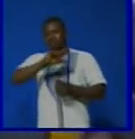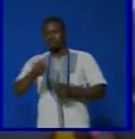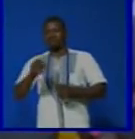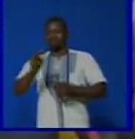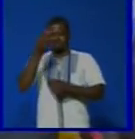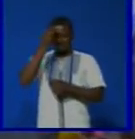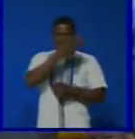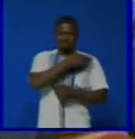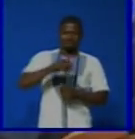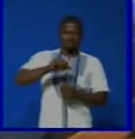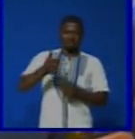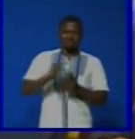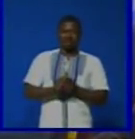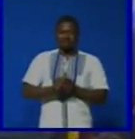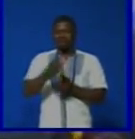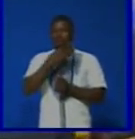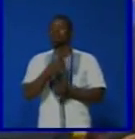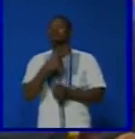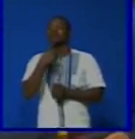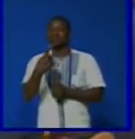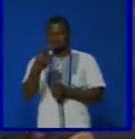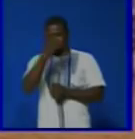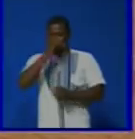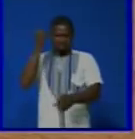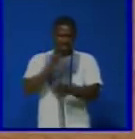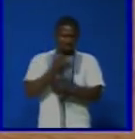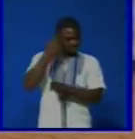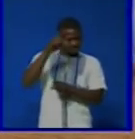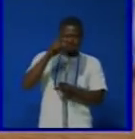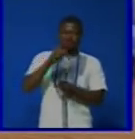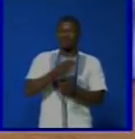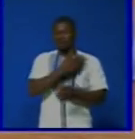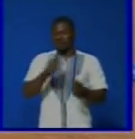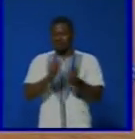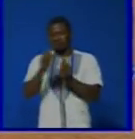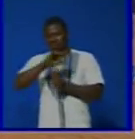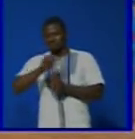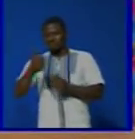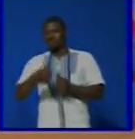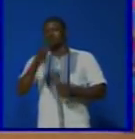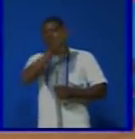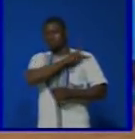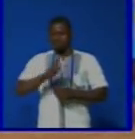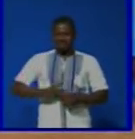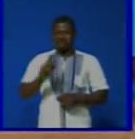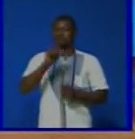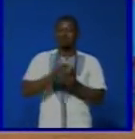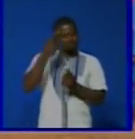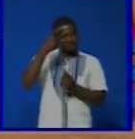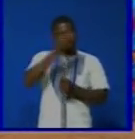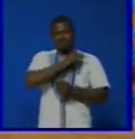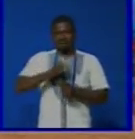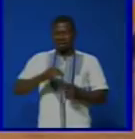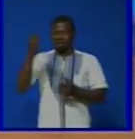roi lui renouvellent leur allégeance suivie des princes du canton. Pour Naba Tigré, cette abondance ne peut